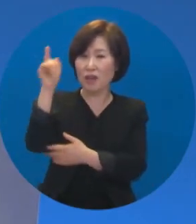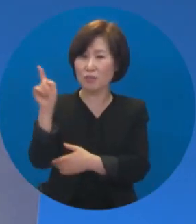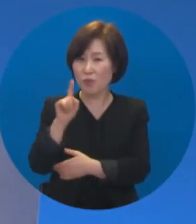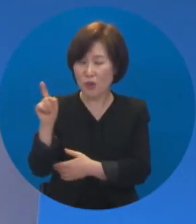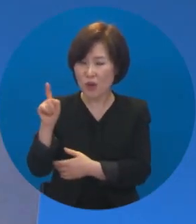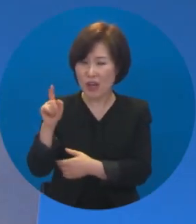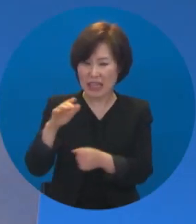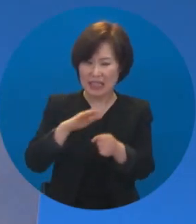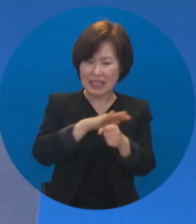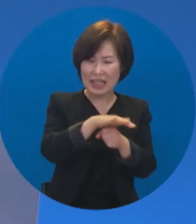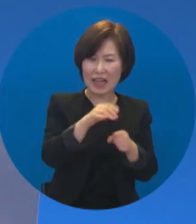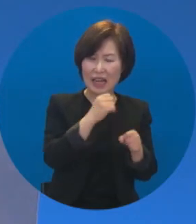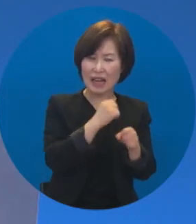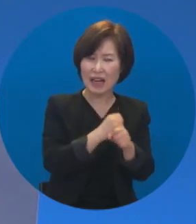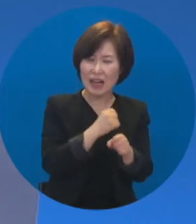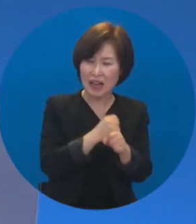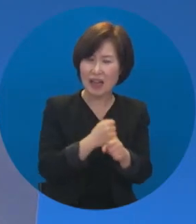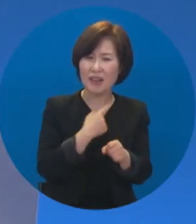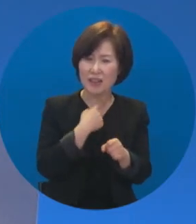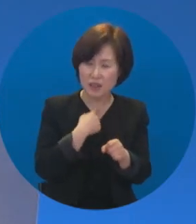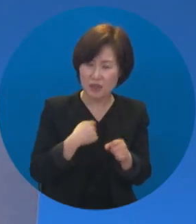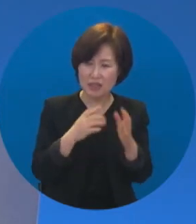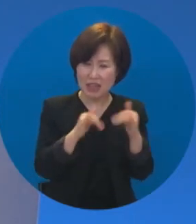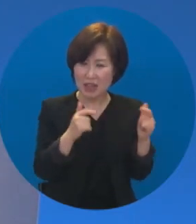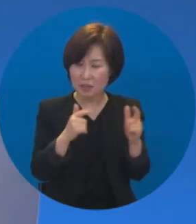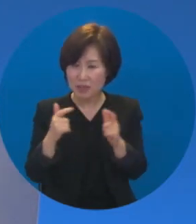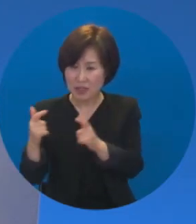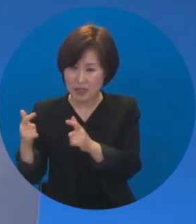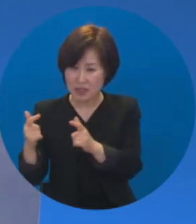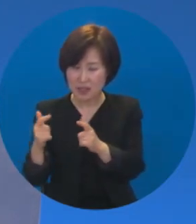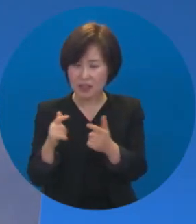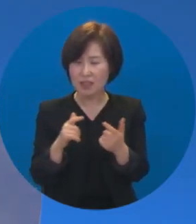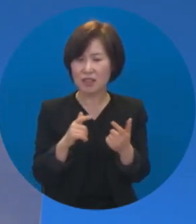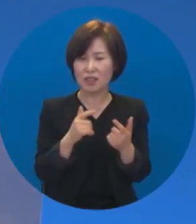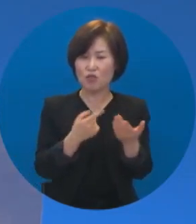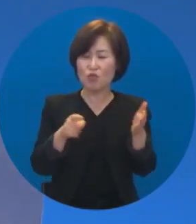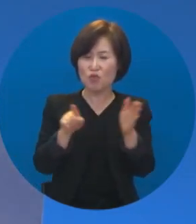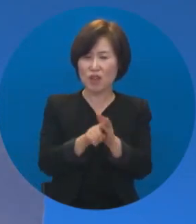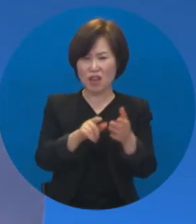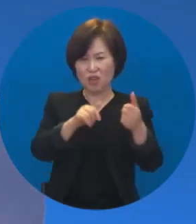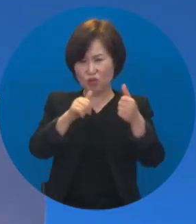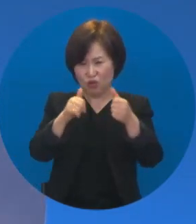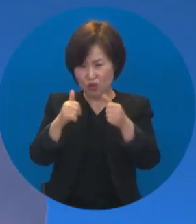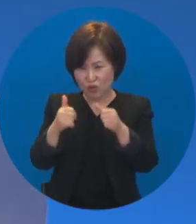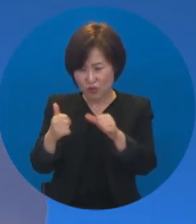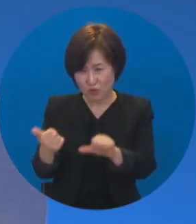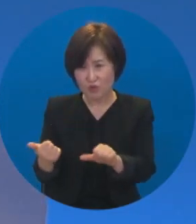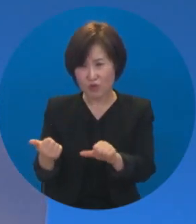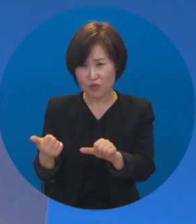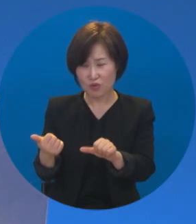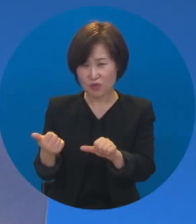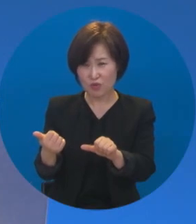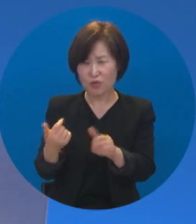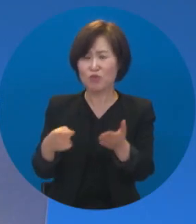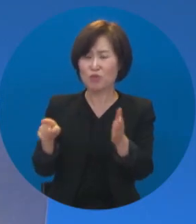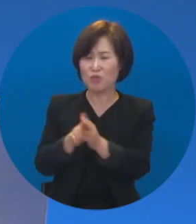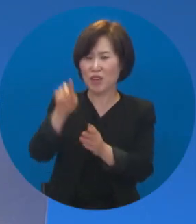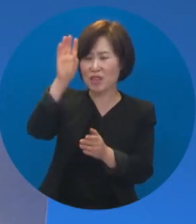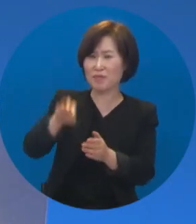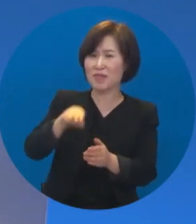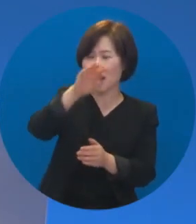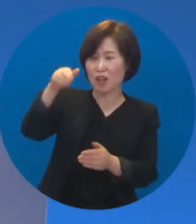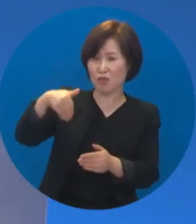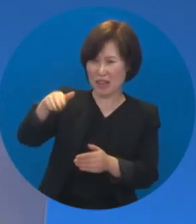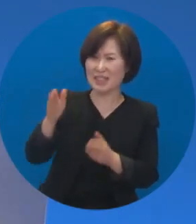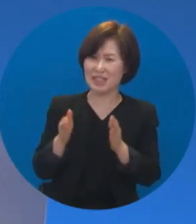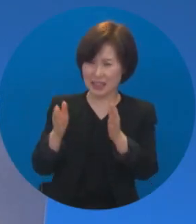사랑하는 사람들, 아버지께서 사랑하는 자들을 위해 죽음의 길로 걸어가는 십자가의 영광이었어요. 그